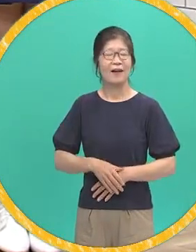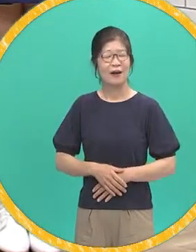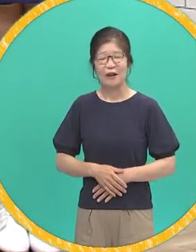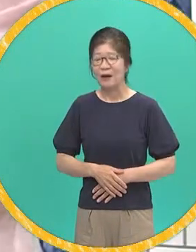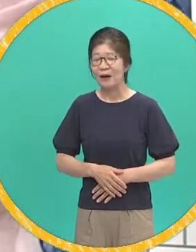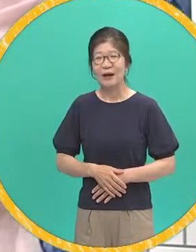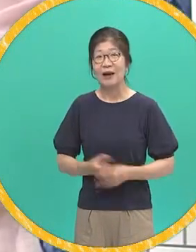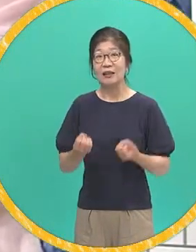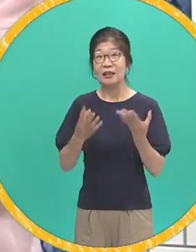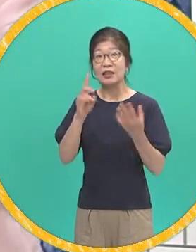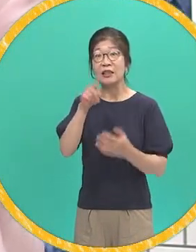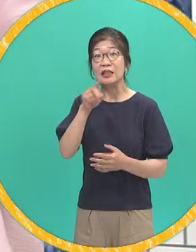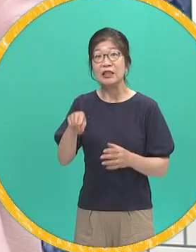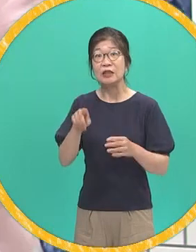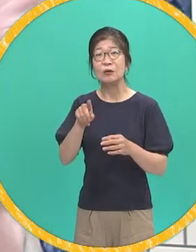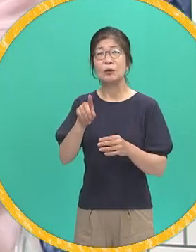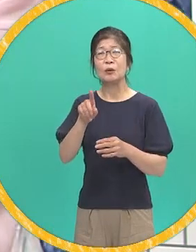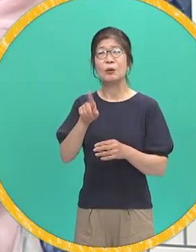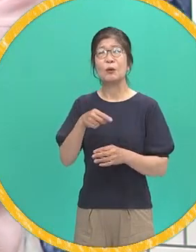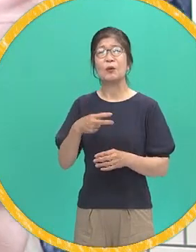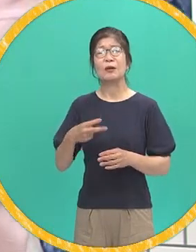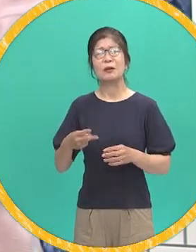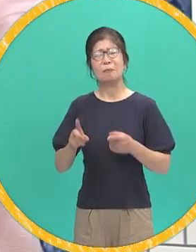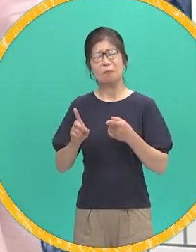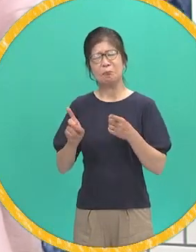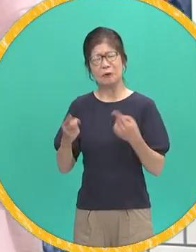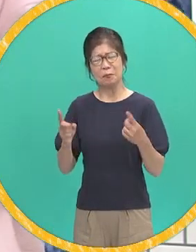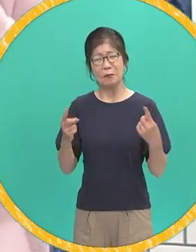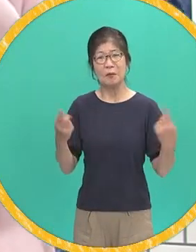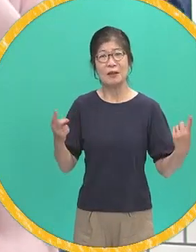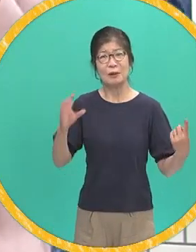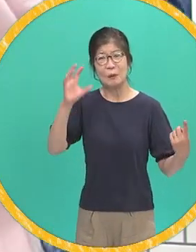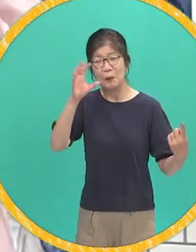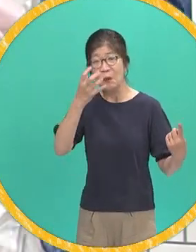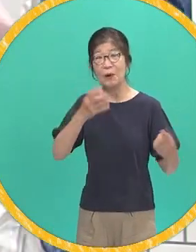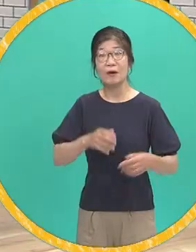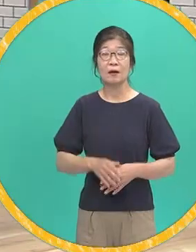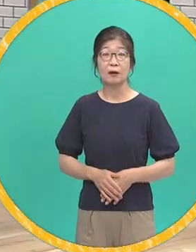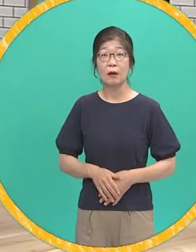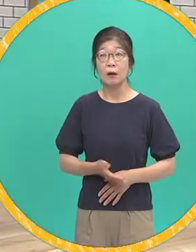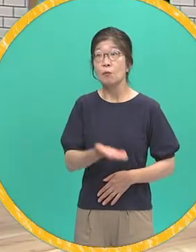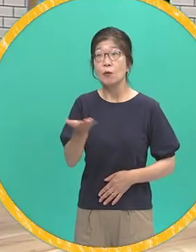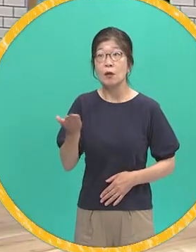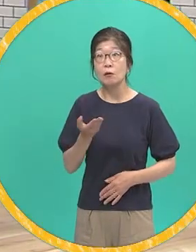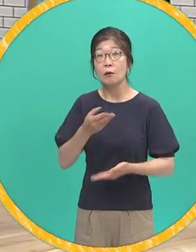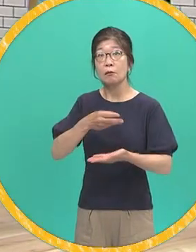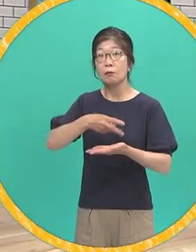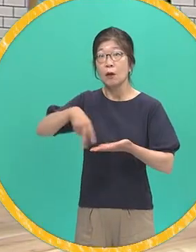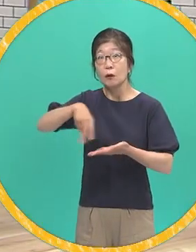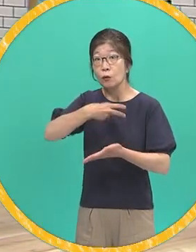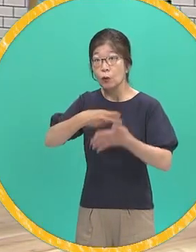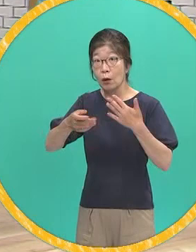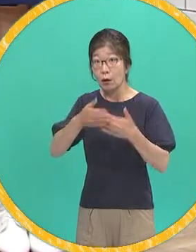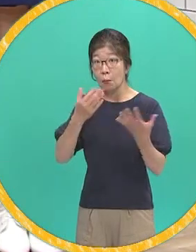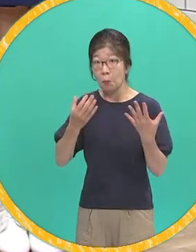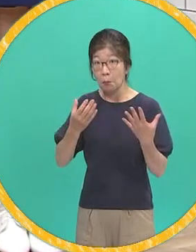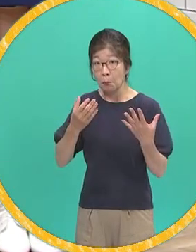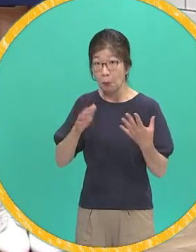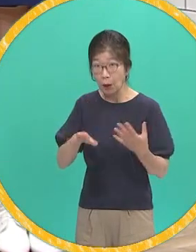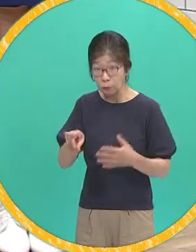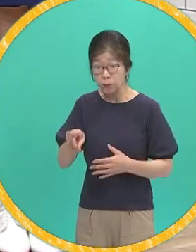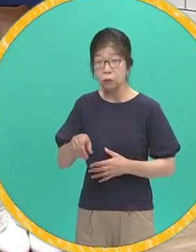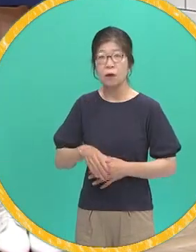すごいですね揃いすぎていてちなみに皆さんダンス経験者ですか